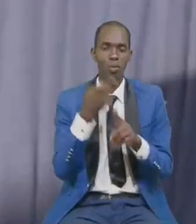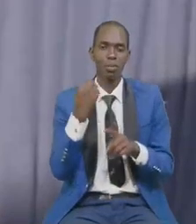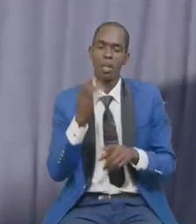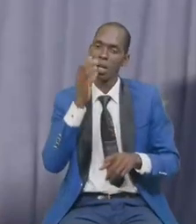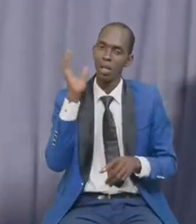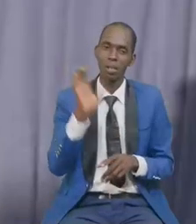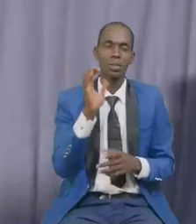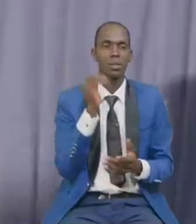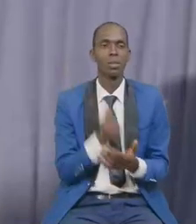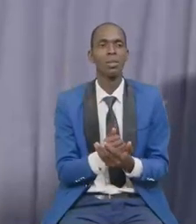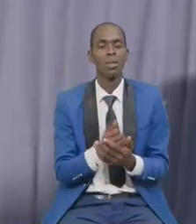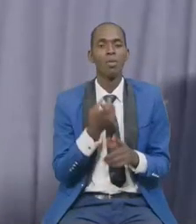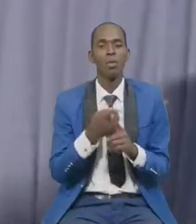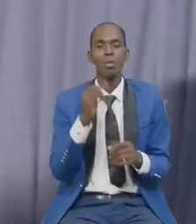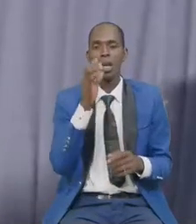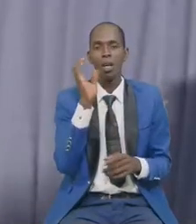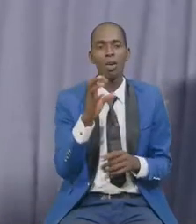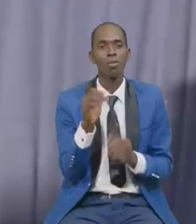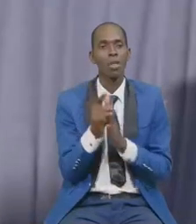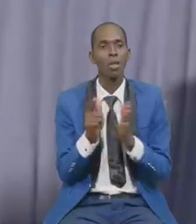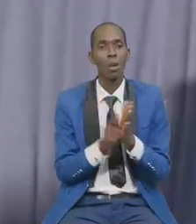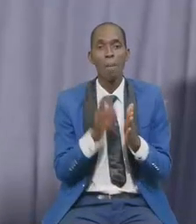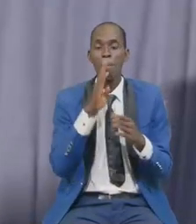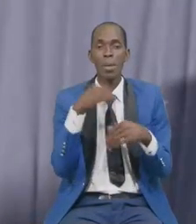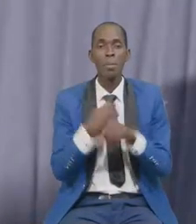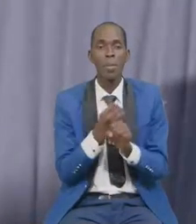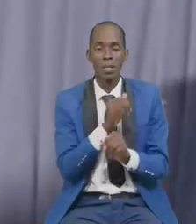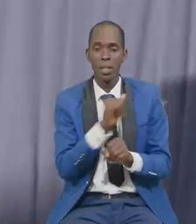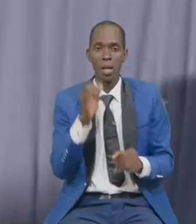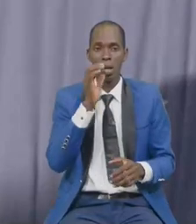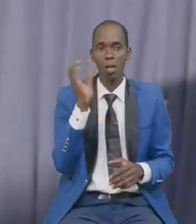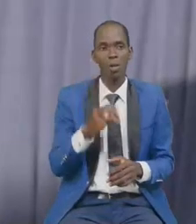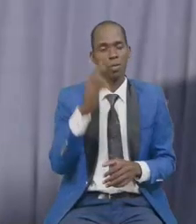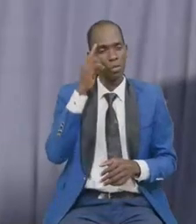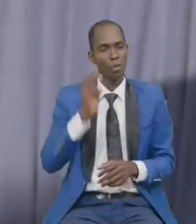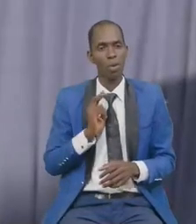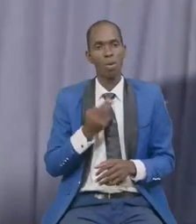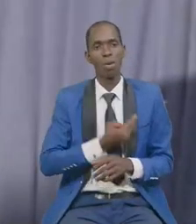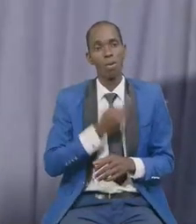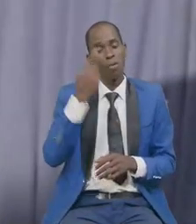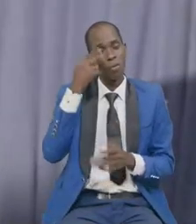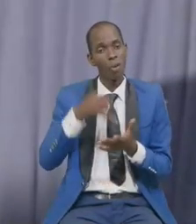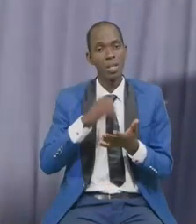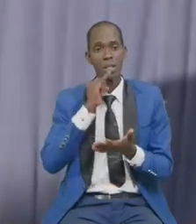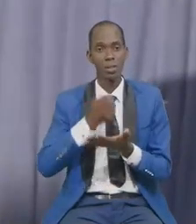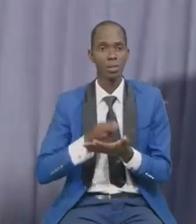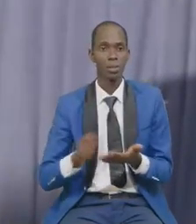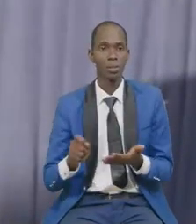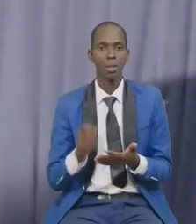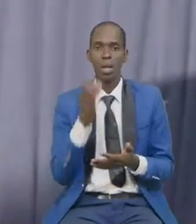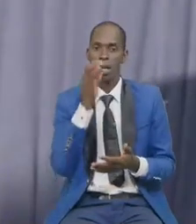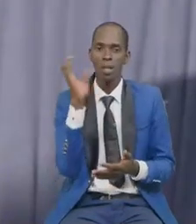La malédiction de la loi étant devenue malédiction pour nous. Car il est écrit, maudit est